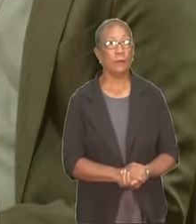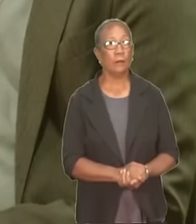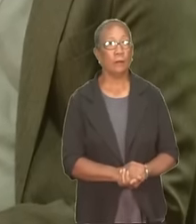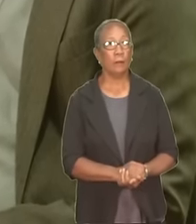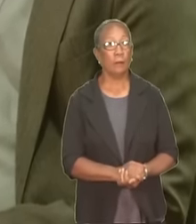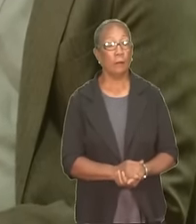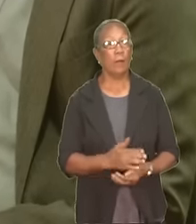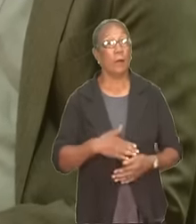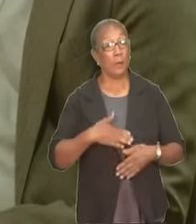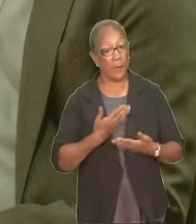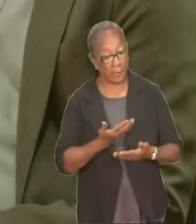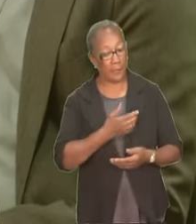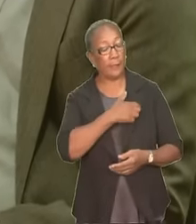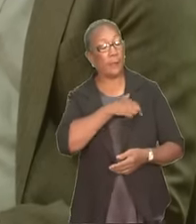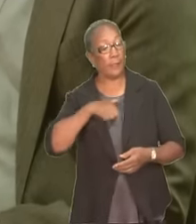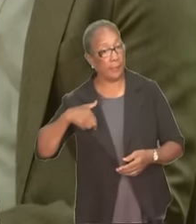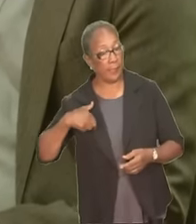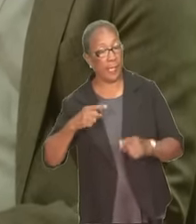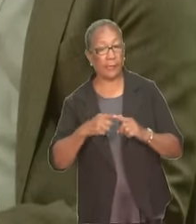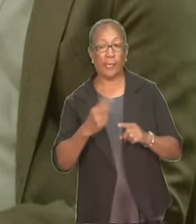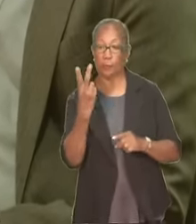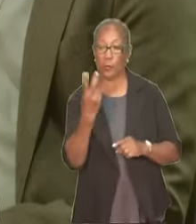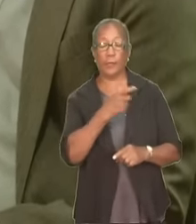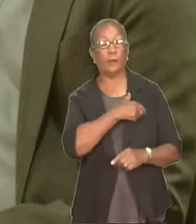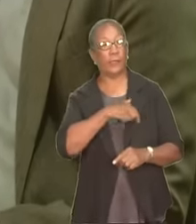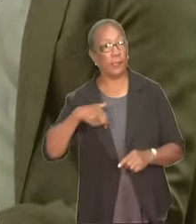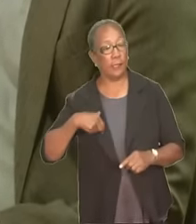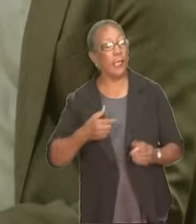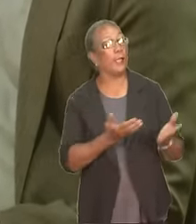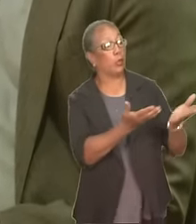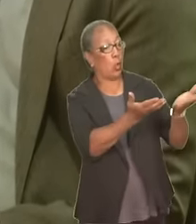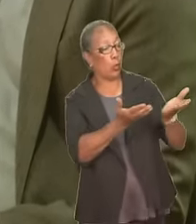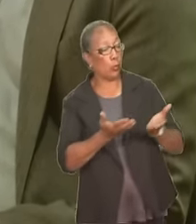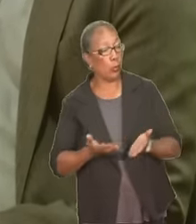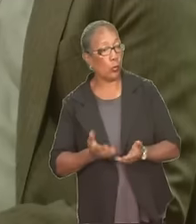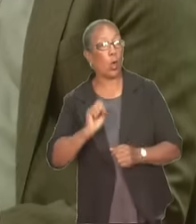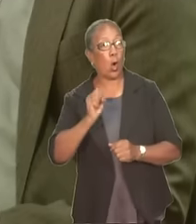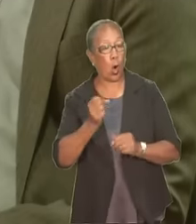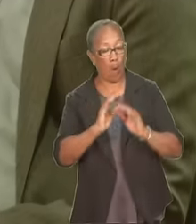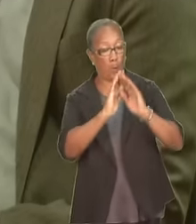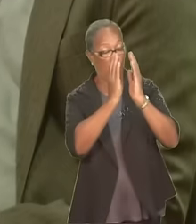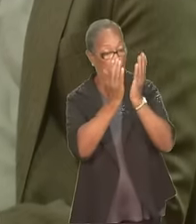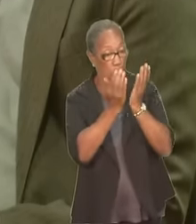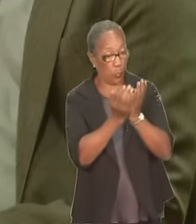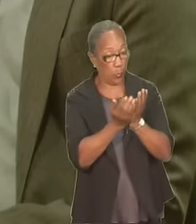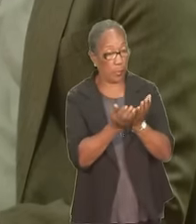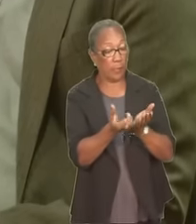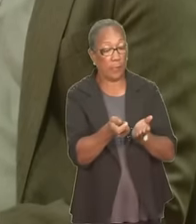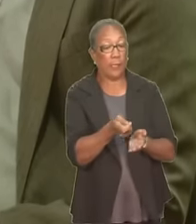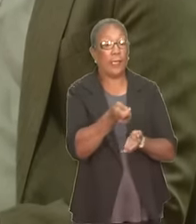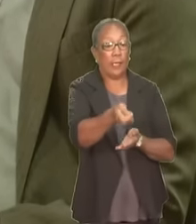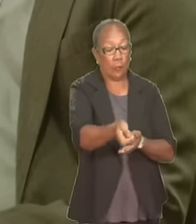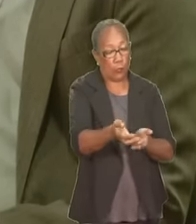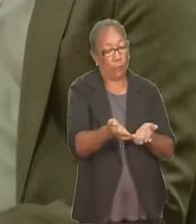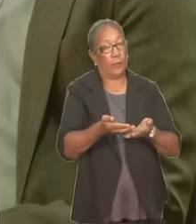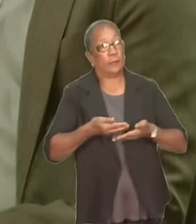Mag ik de president en de vice-president uitnodigen om een exemplaar van het boekwerk in ontvangst te nemen?